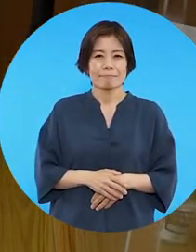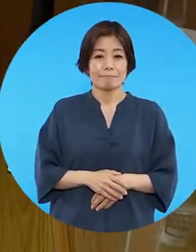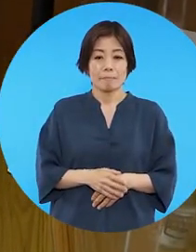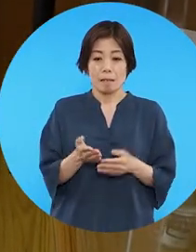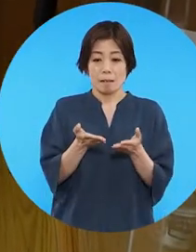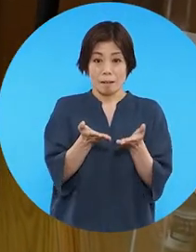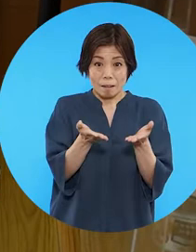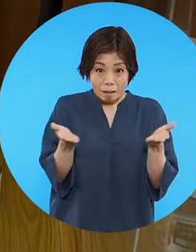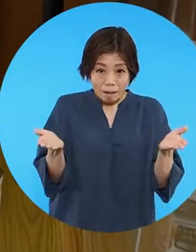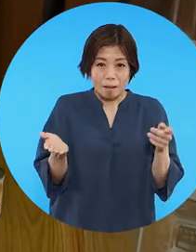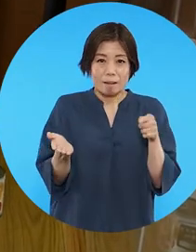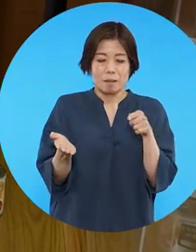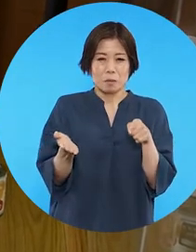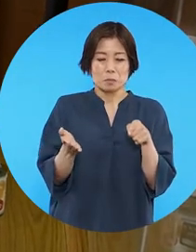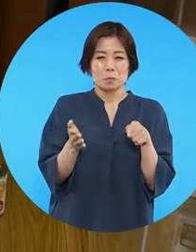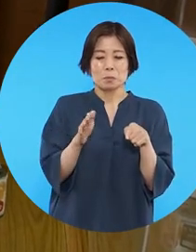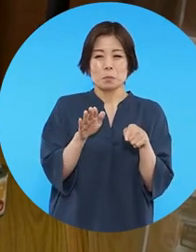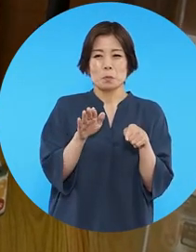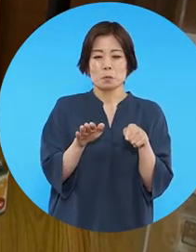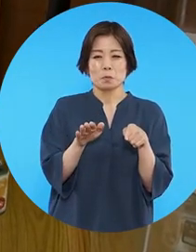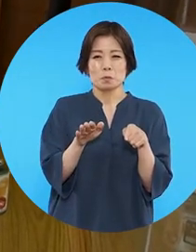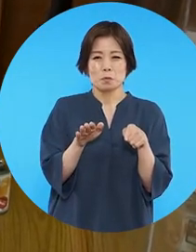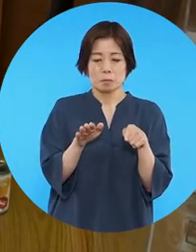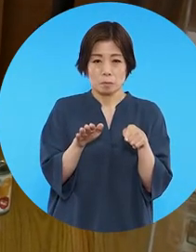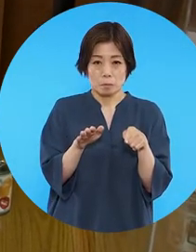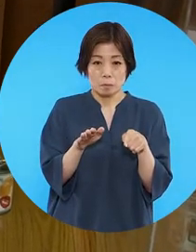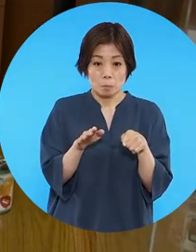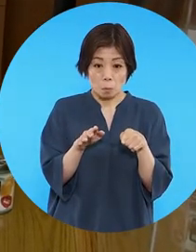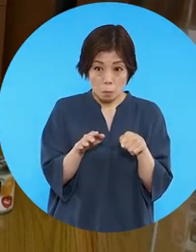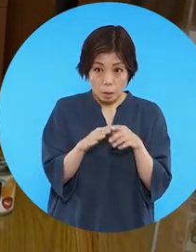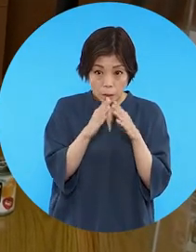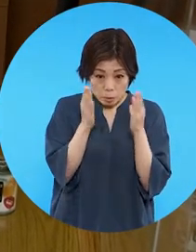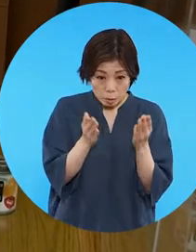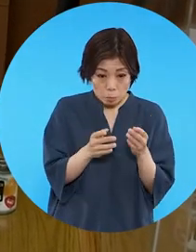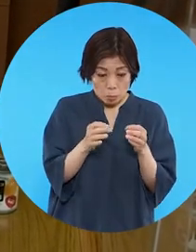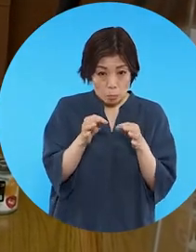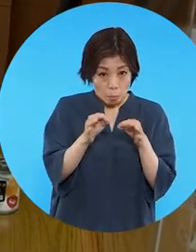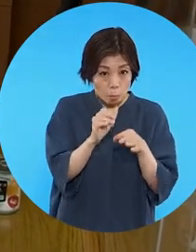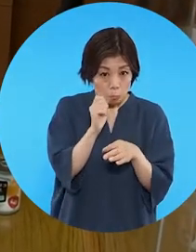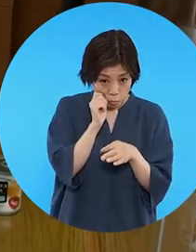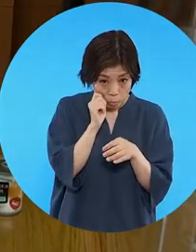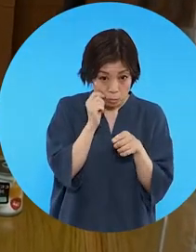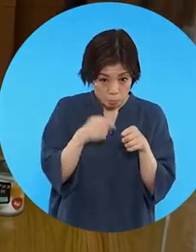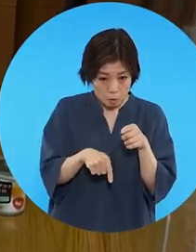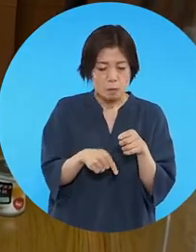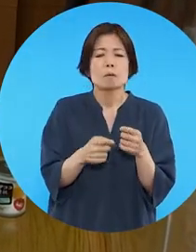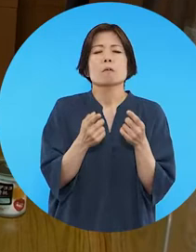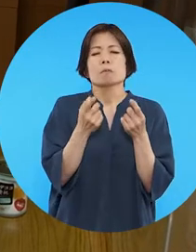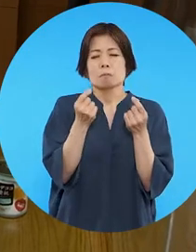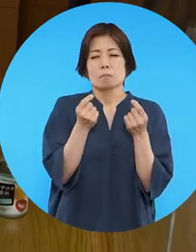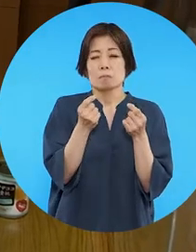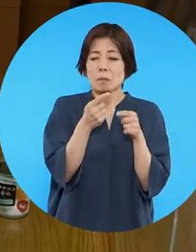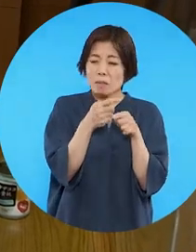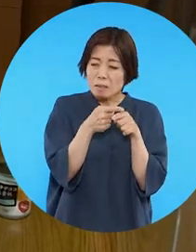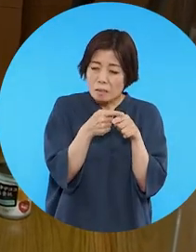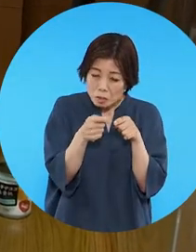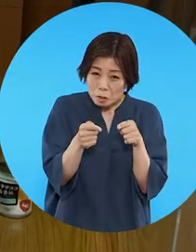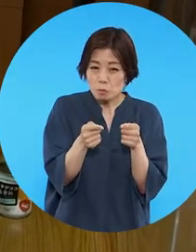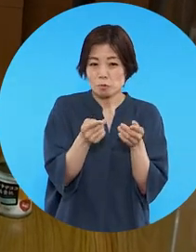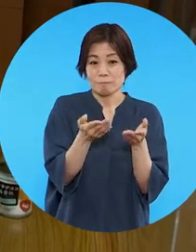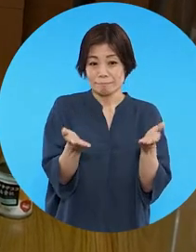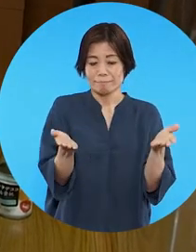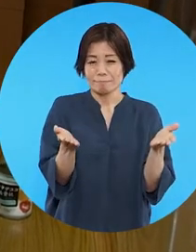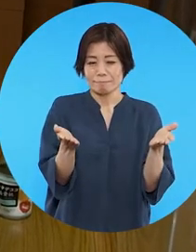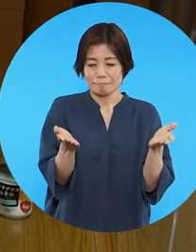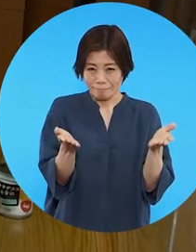こちらに商品を並べていただきましたが、これって全部訳あり商品なんですね？ そうですね、訳あり商品のほんの一部です。